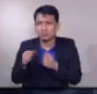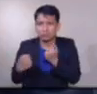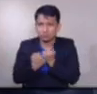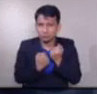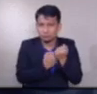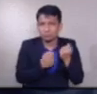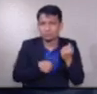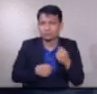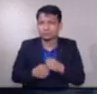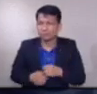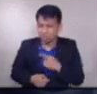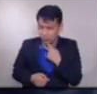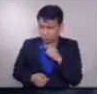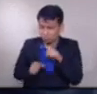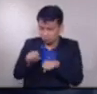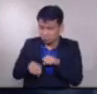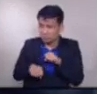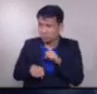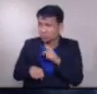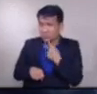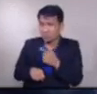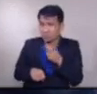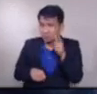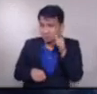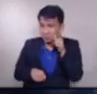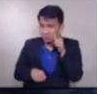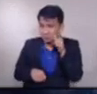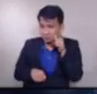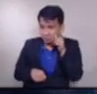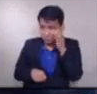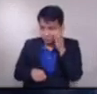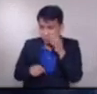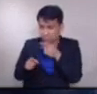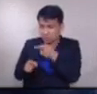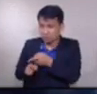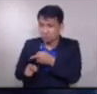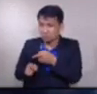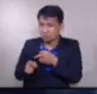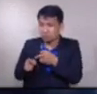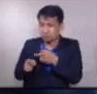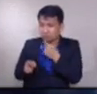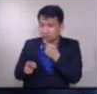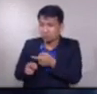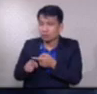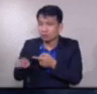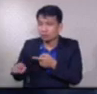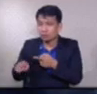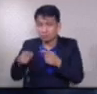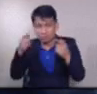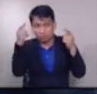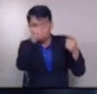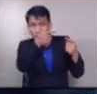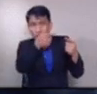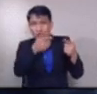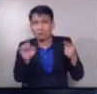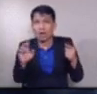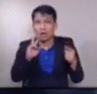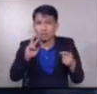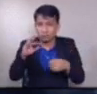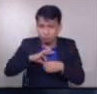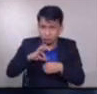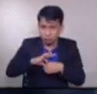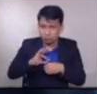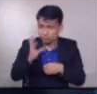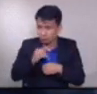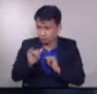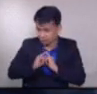it to mean na binibenta mo ang sarili mo? Kumbaga, sinasabi mo na ang tina-target mong voters ay yung